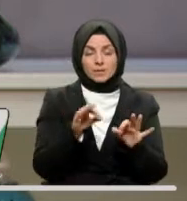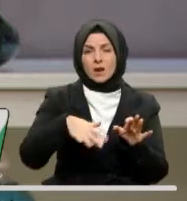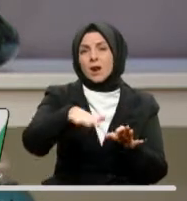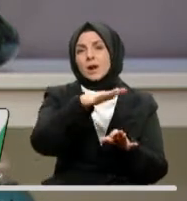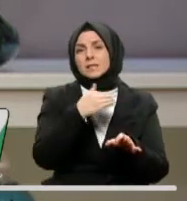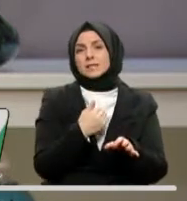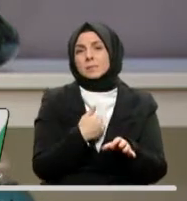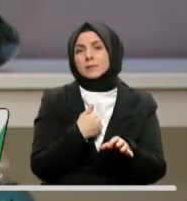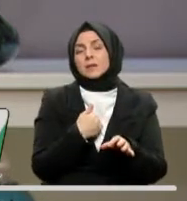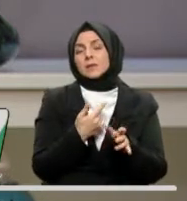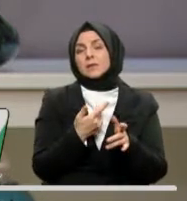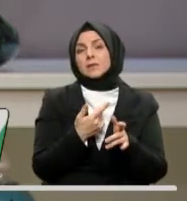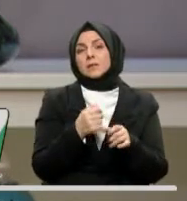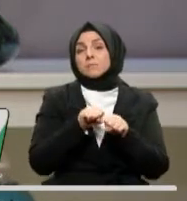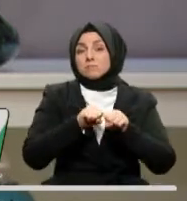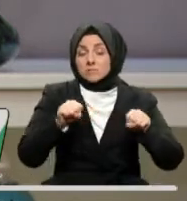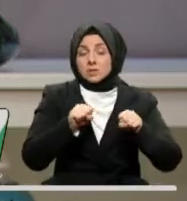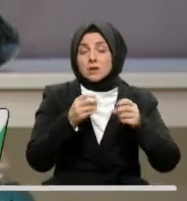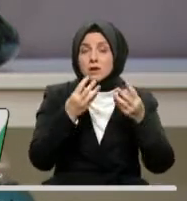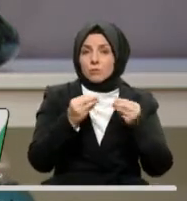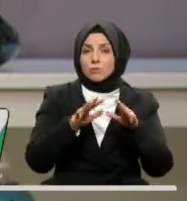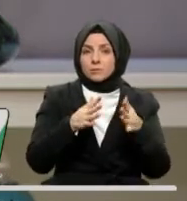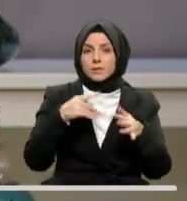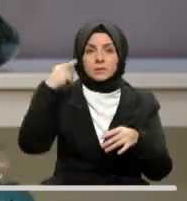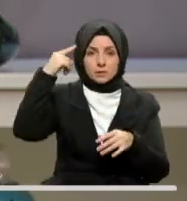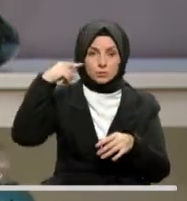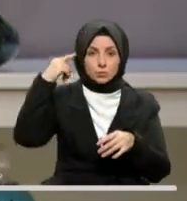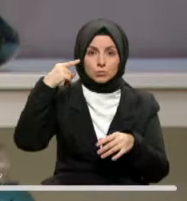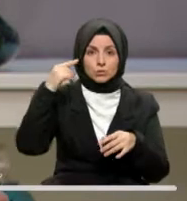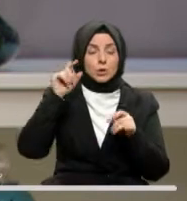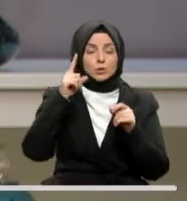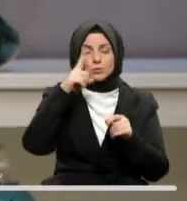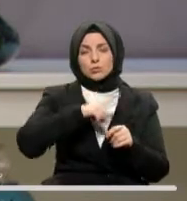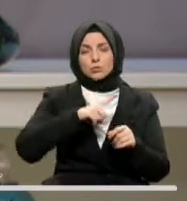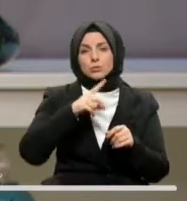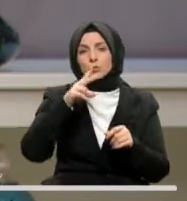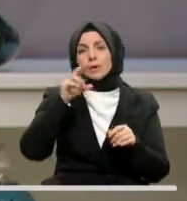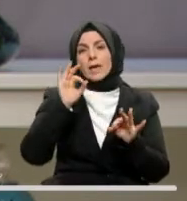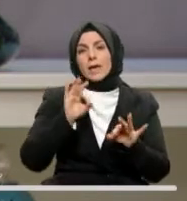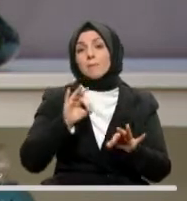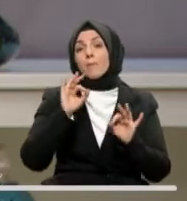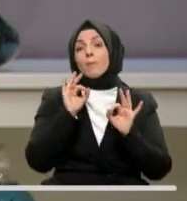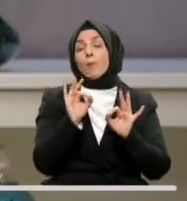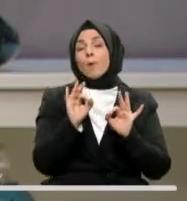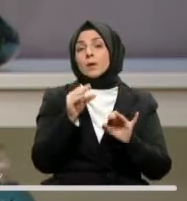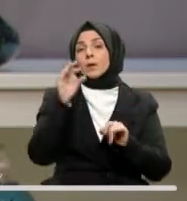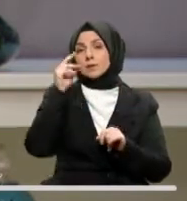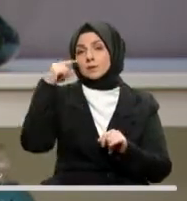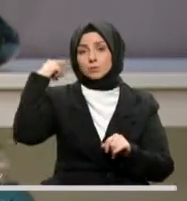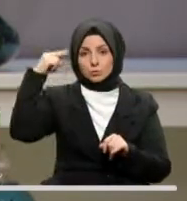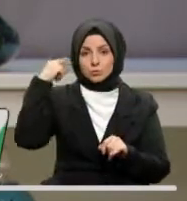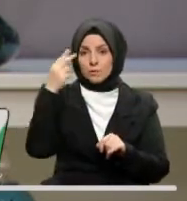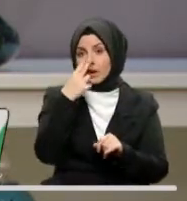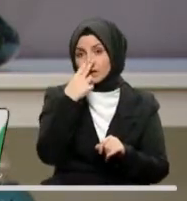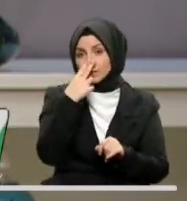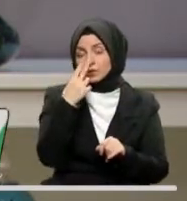Yaşadığım iş geçmeyi tanımıyor musun Evet böyle bir davranış şeklini Aslında öğrenmişim koşulsuz bir sevgi belki ya da koşulsuz bir